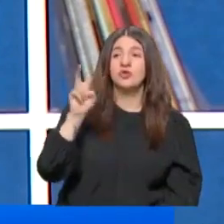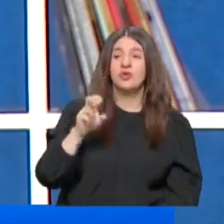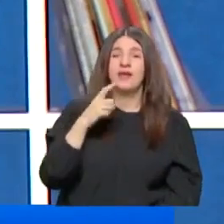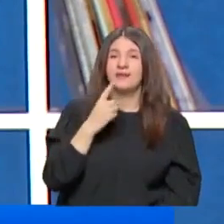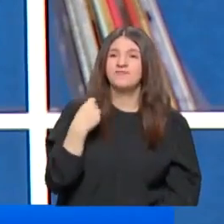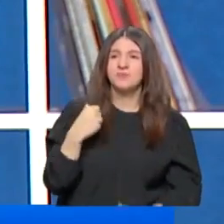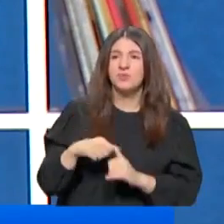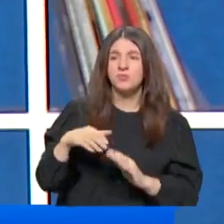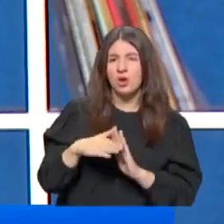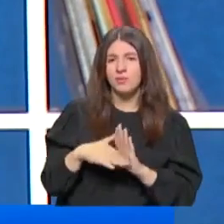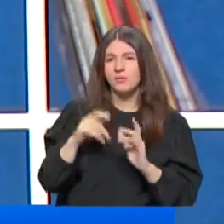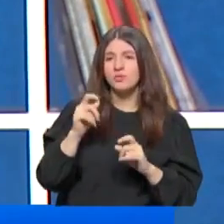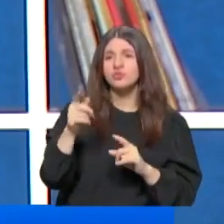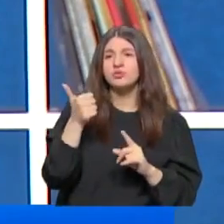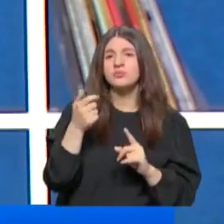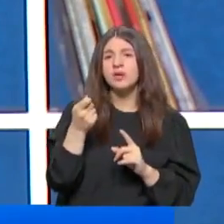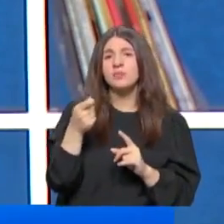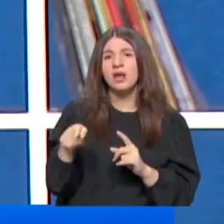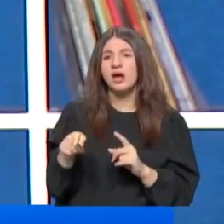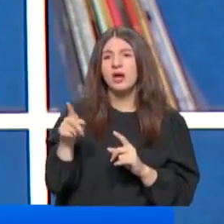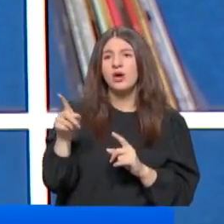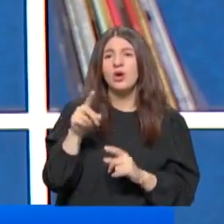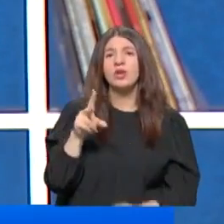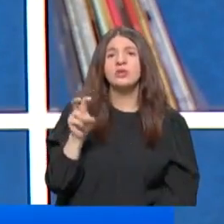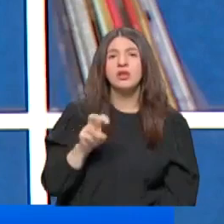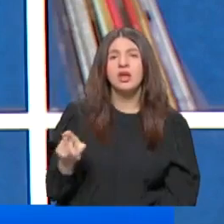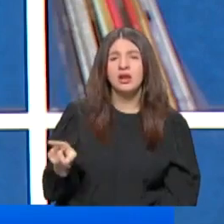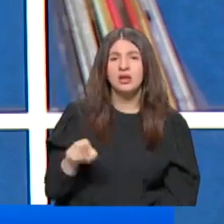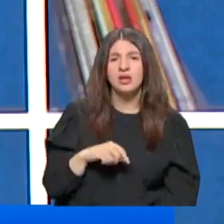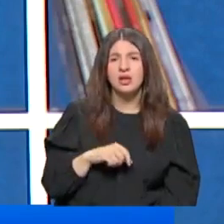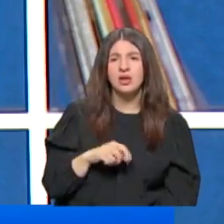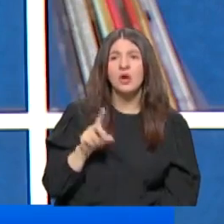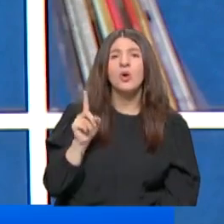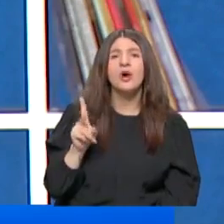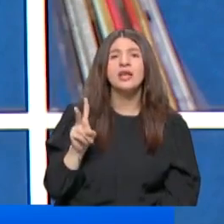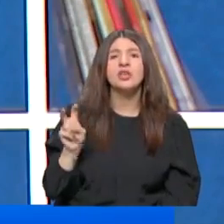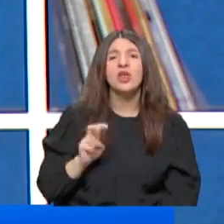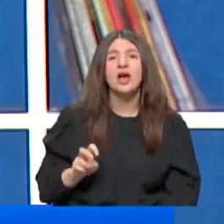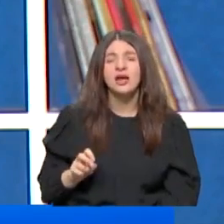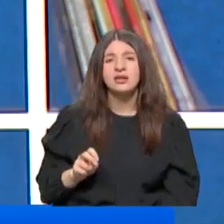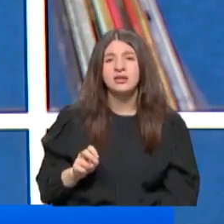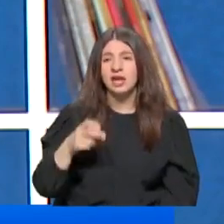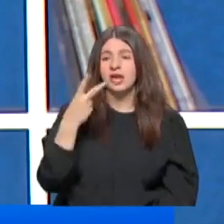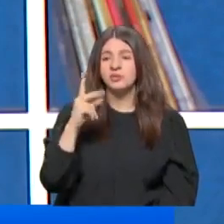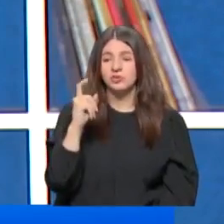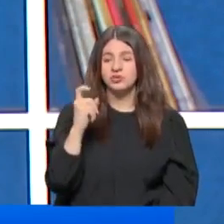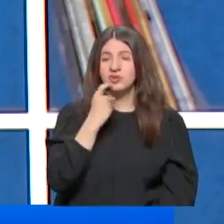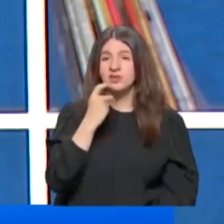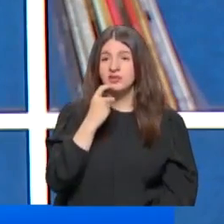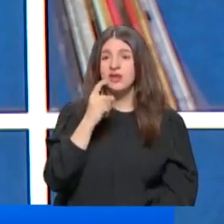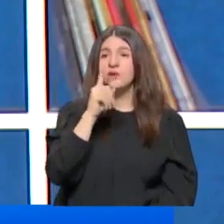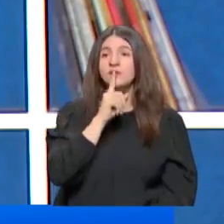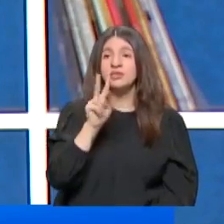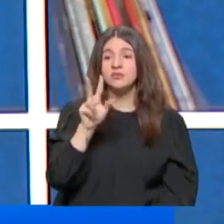şimdi yeniden program yapıyorsun şu anda kaçtı bu 12 kolay bu 12 dolar bak 2009'da